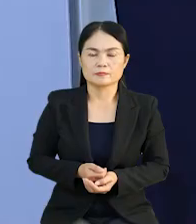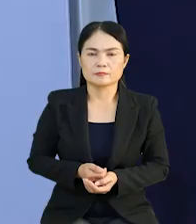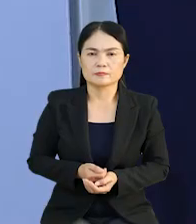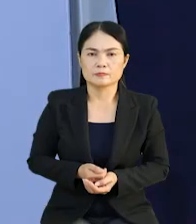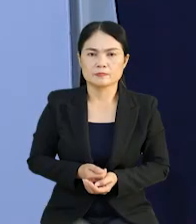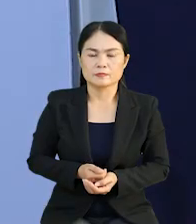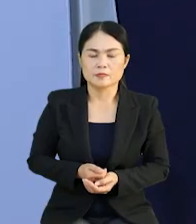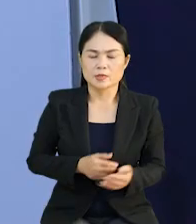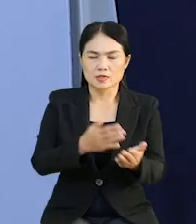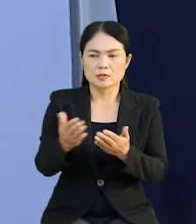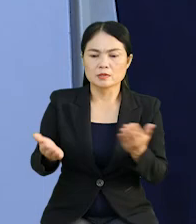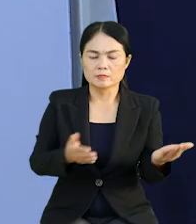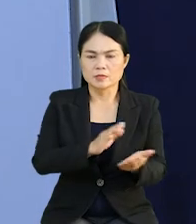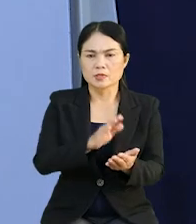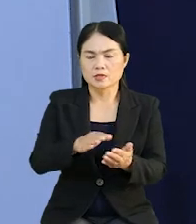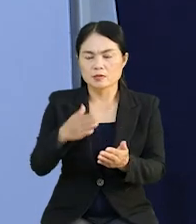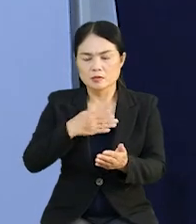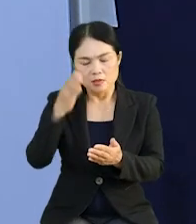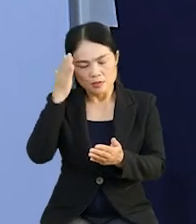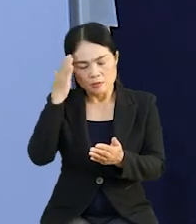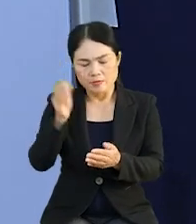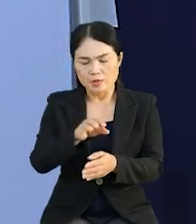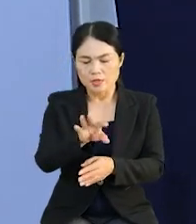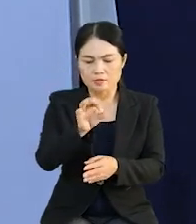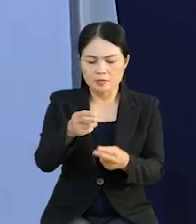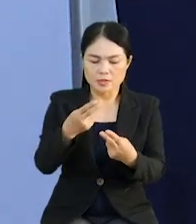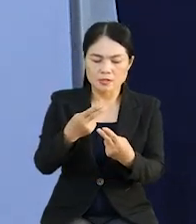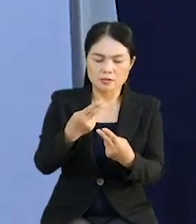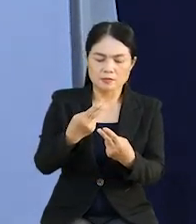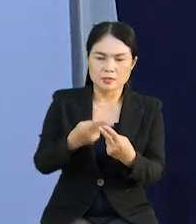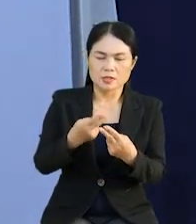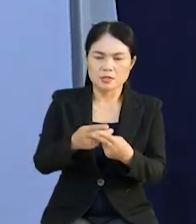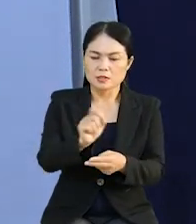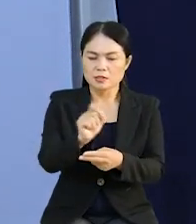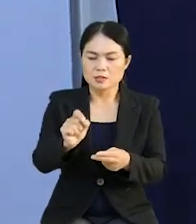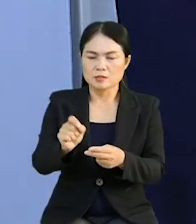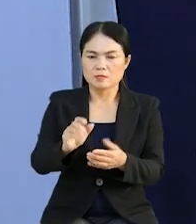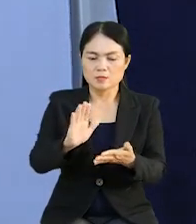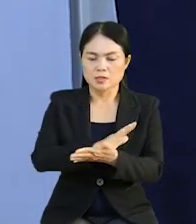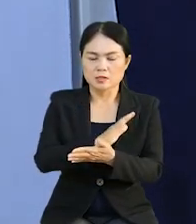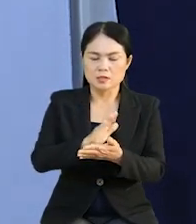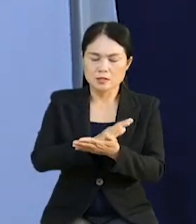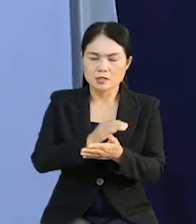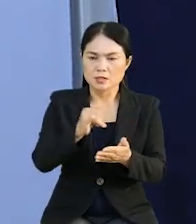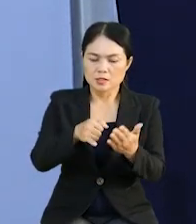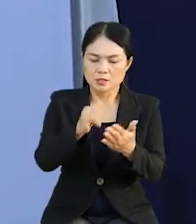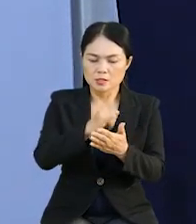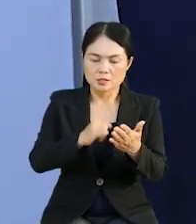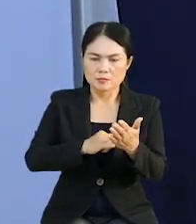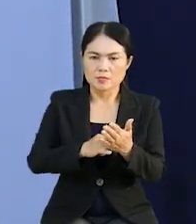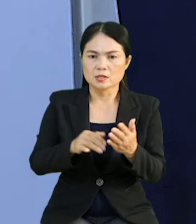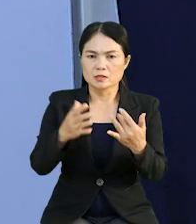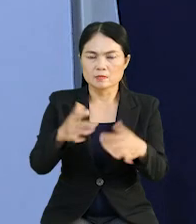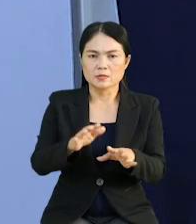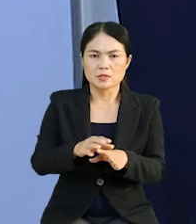บาทยังไม่ให้ก้นแล้วครูก็ทักก้นบานรอกจำลายนะแต่เส้นในเลือกกระดาษเปลี่ยนโดยร้อนหายโดยฉะนั้นสมโจรวมชลายใน